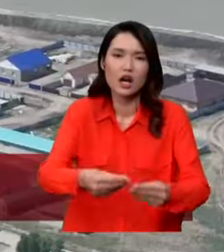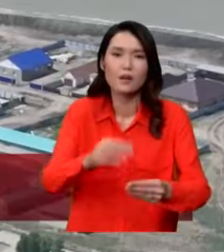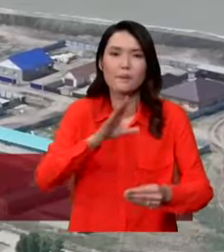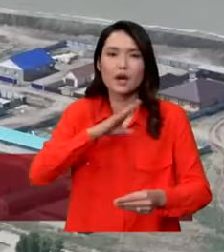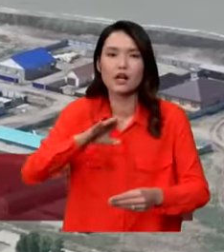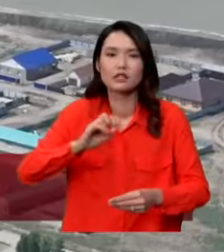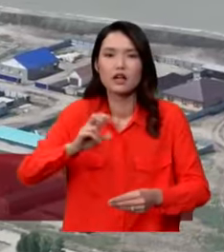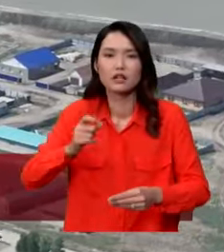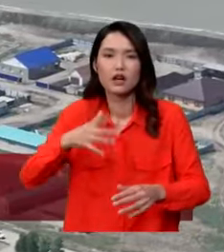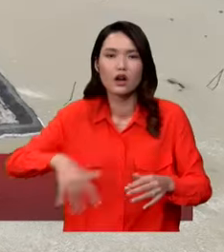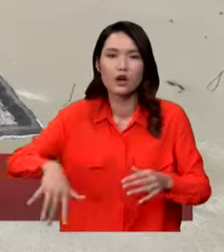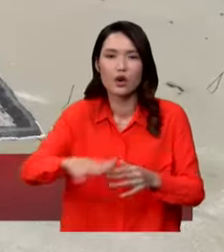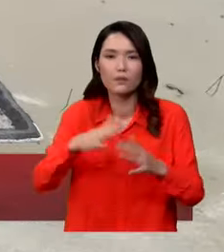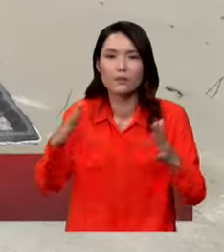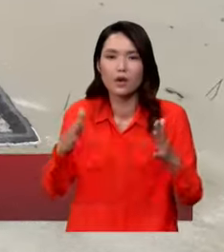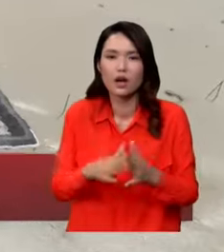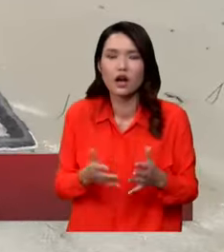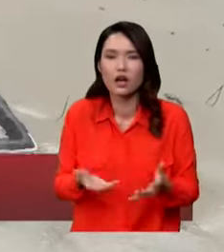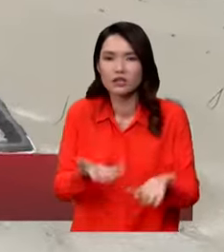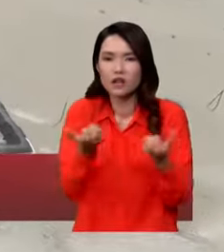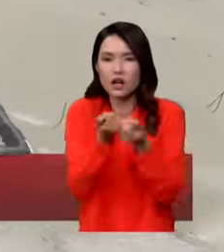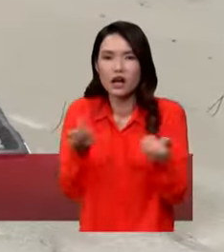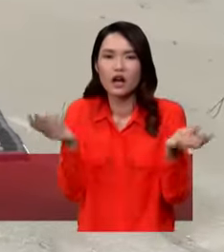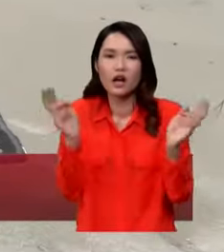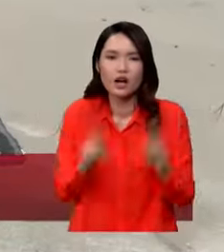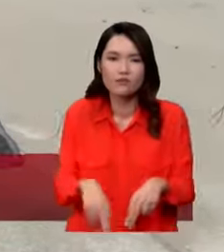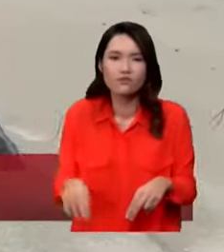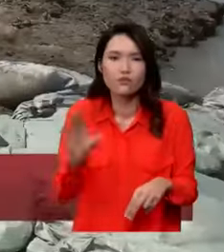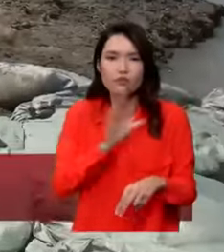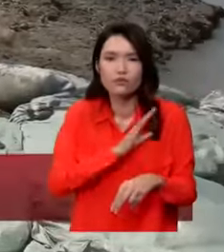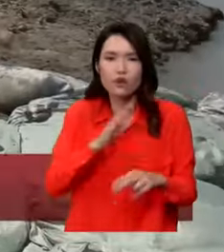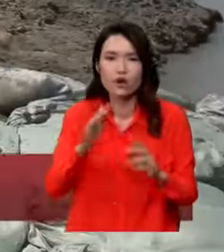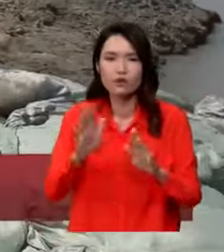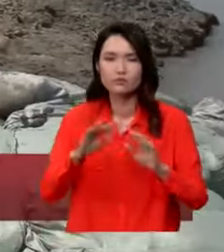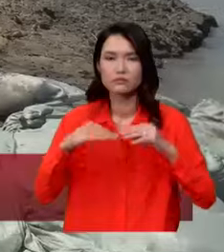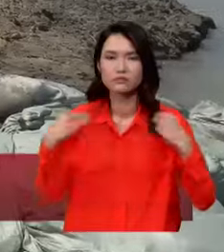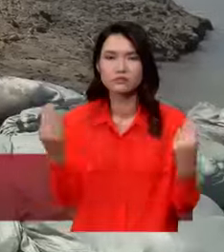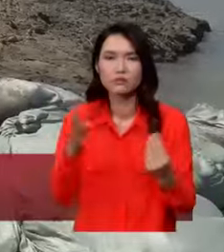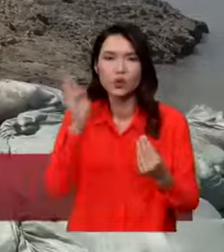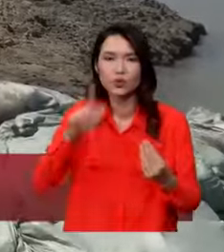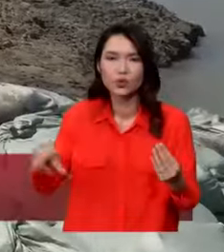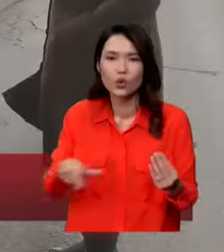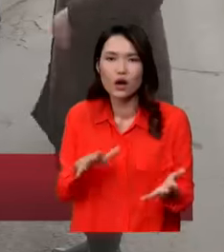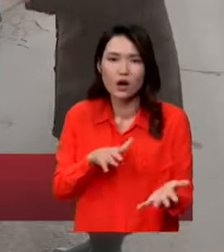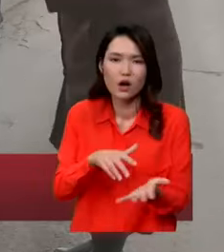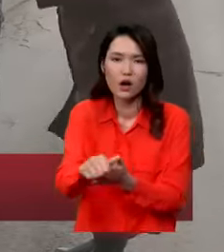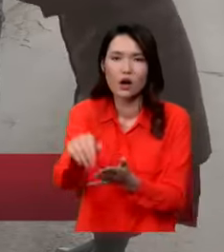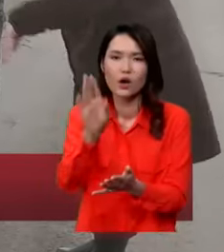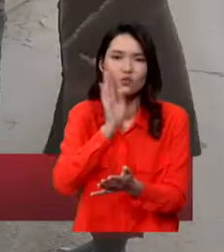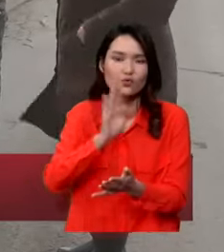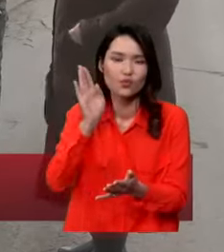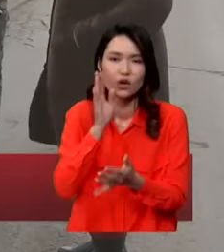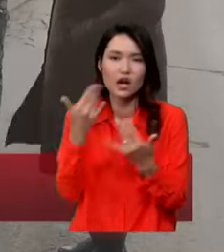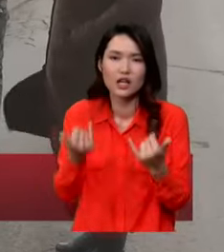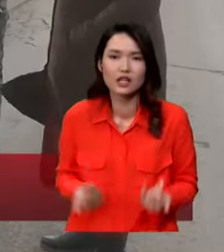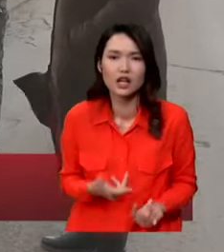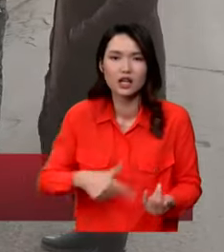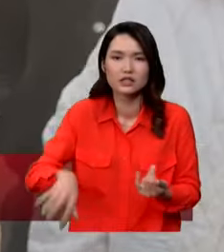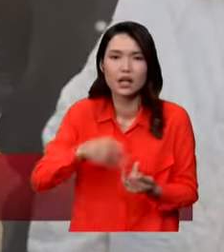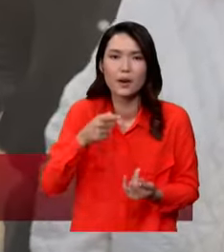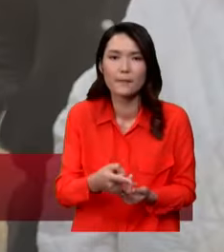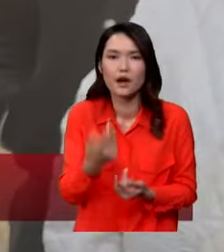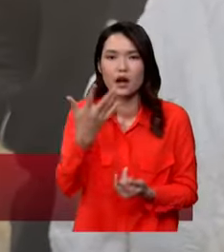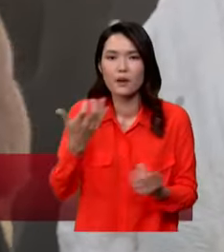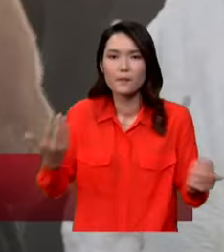Талдыкөлдегі үйлер бөгеттің көмегімен аман қалды. Ағын ауылды айнала қоршап, осы жолды шайып кеткен еді. Содан бері елді мекендегі